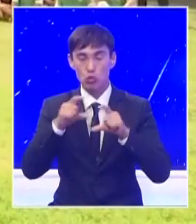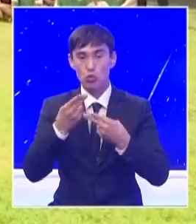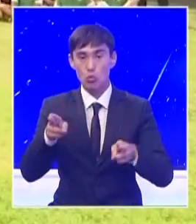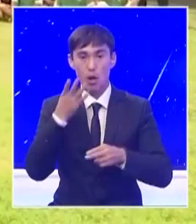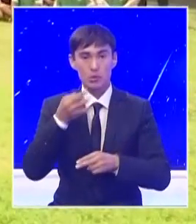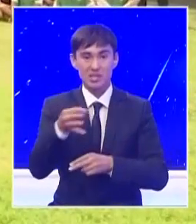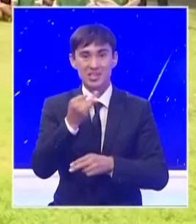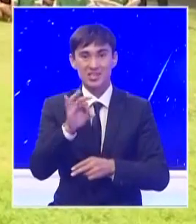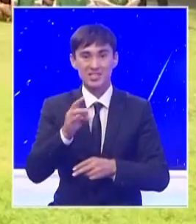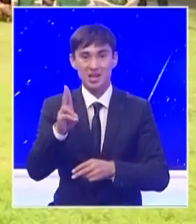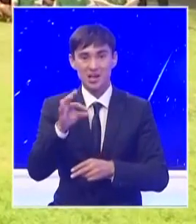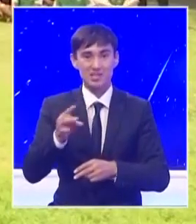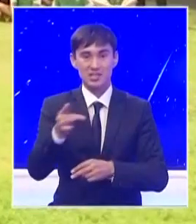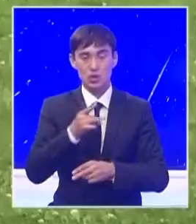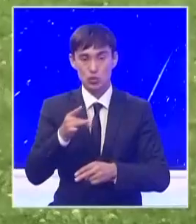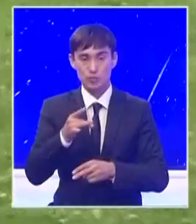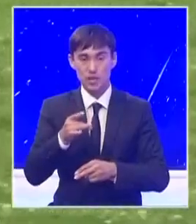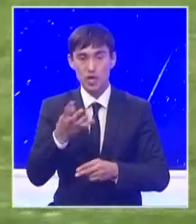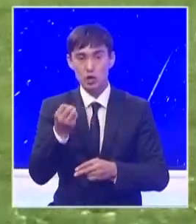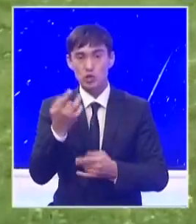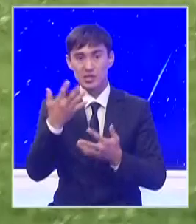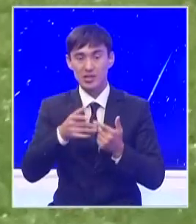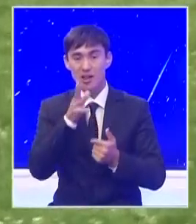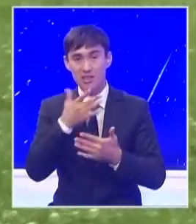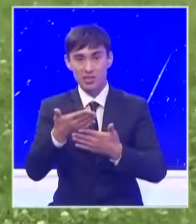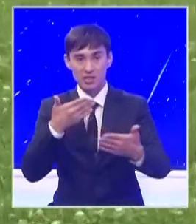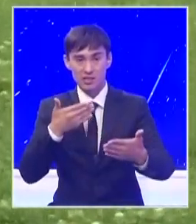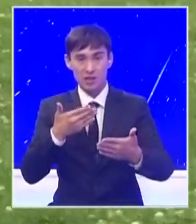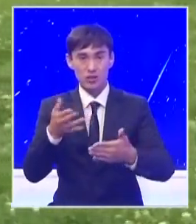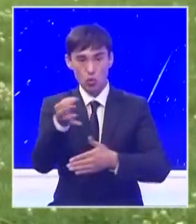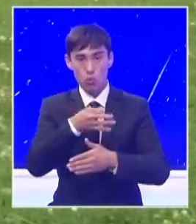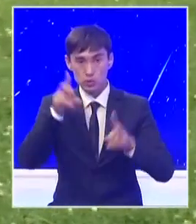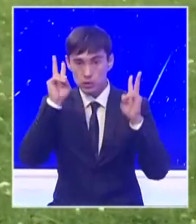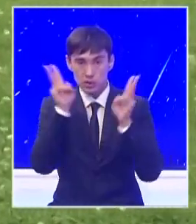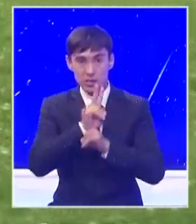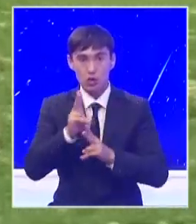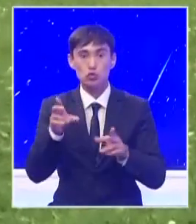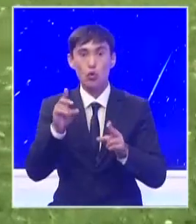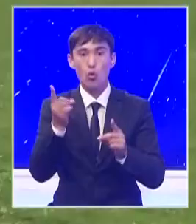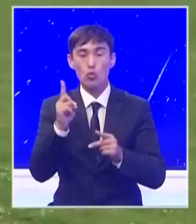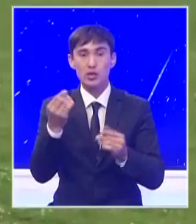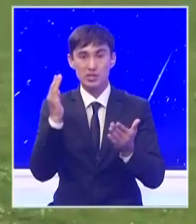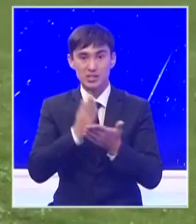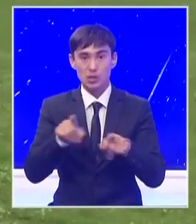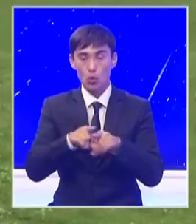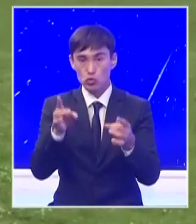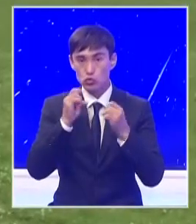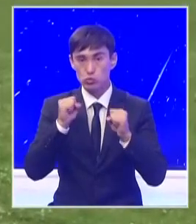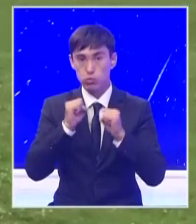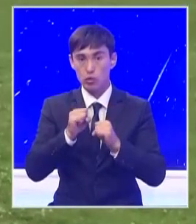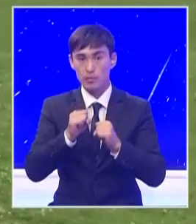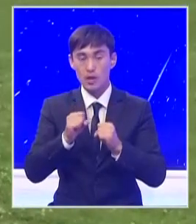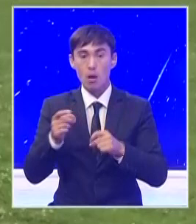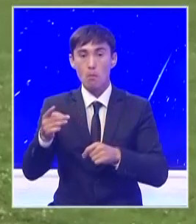Алматы, Илийского и Карасайского районов. Еще несколько лет назад в нашей области никто не знал, что у нас культивируется такой вид спорта. Пришедшая